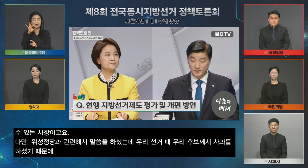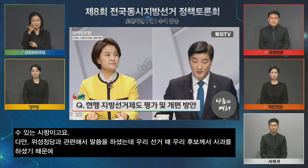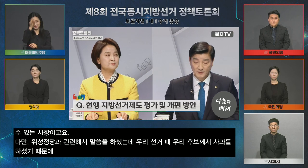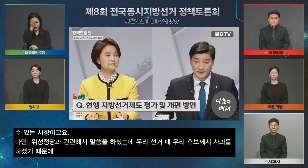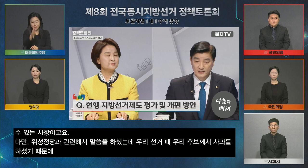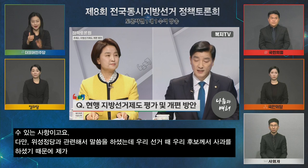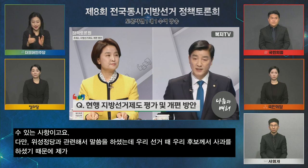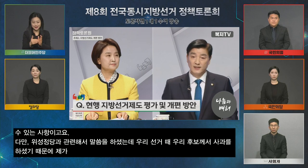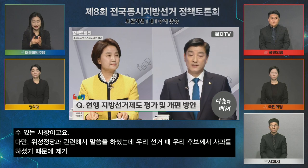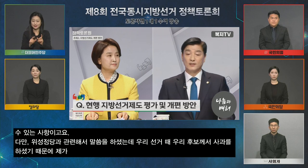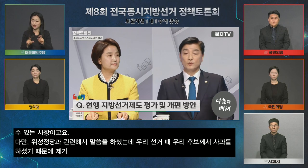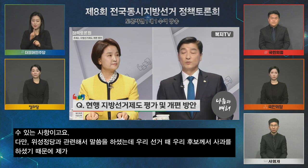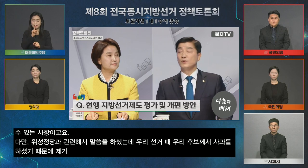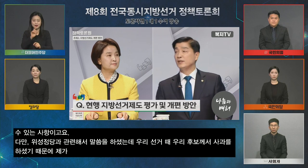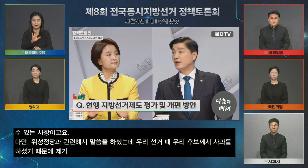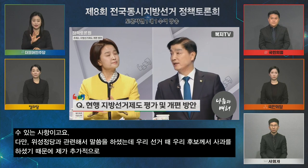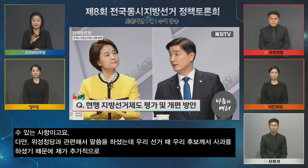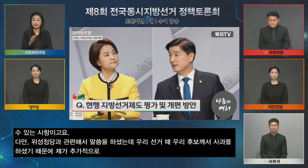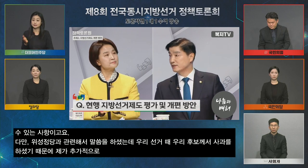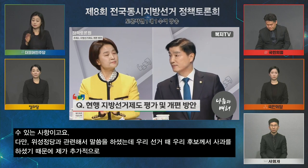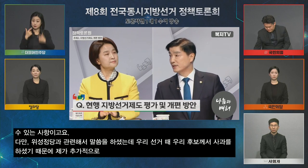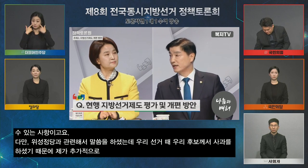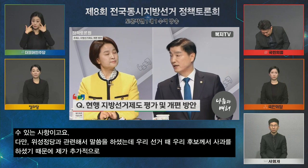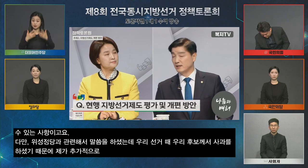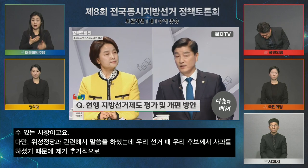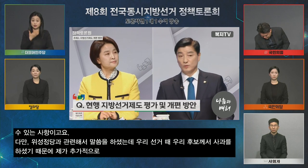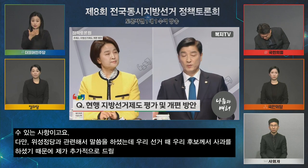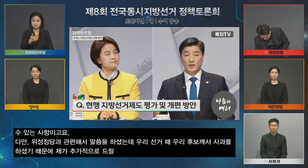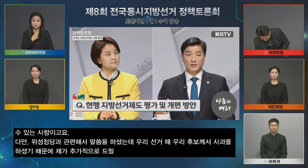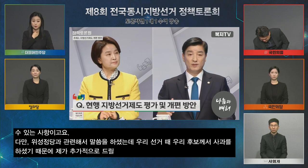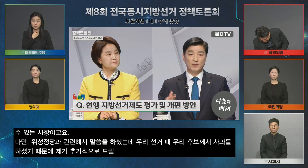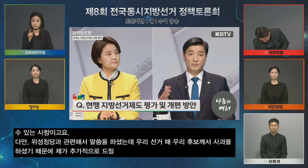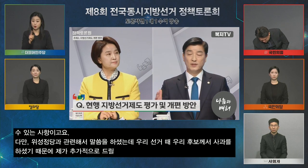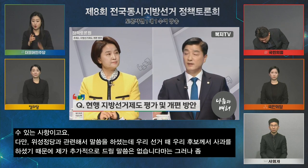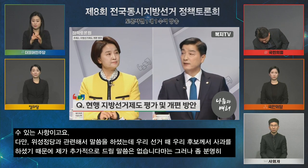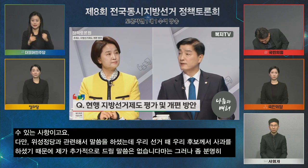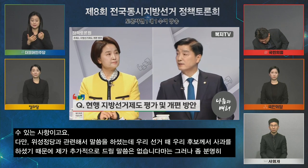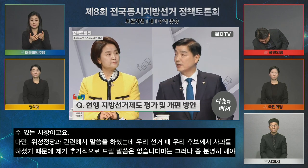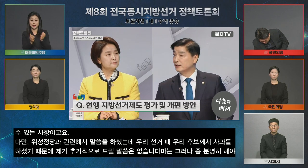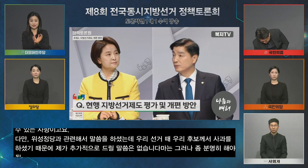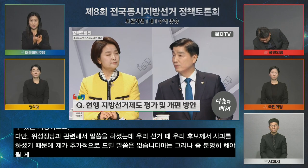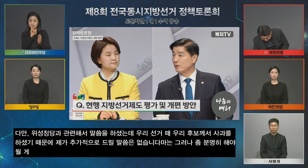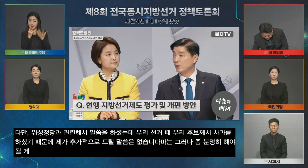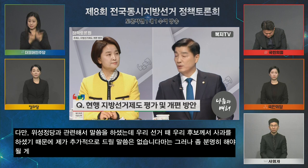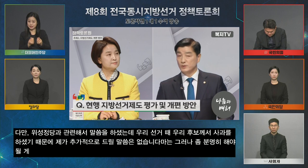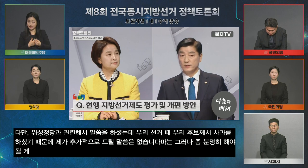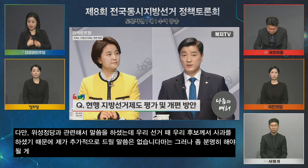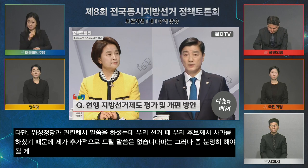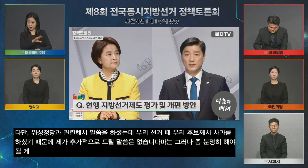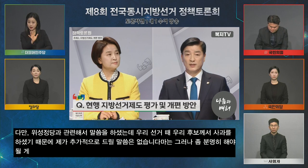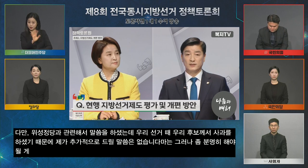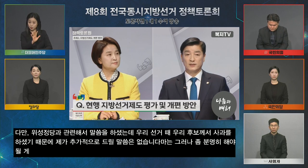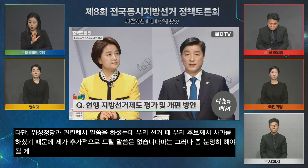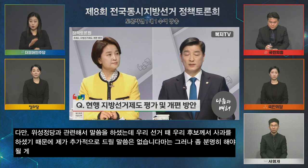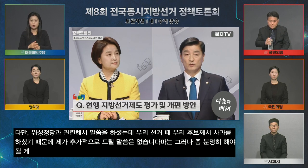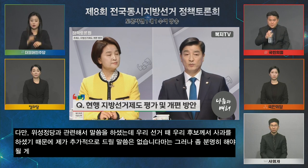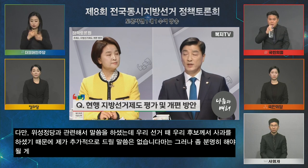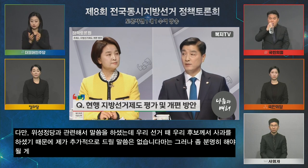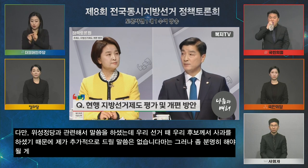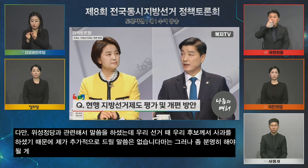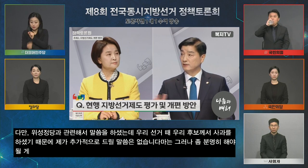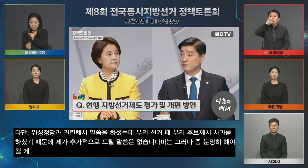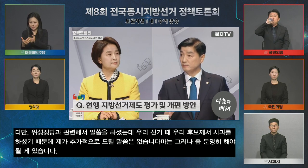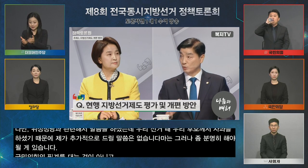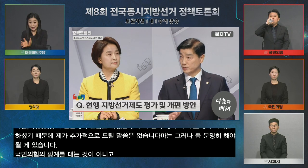말씀은 없습니다마는 그러나 좀 분명히 해야 될 게 있습니다. 국민의힘에 핑계를 대는 것이 아니고 위성정당은 사실